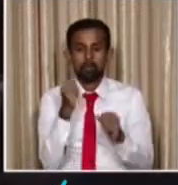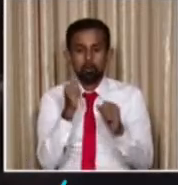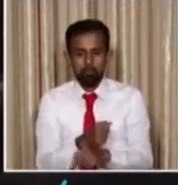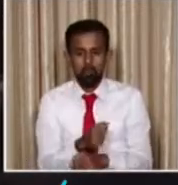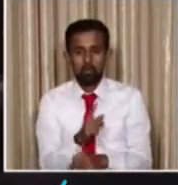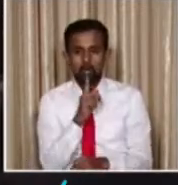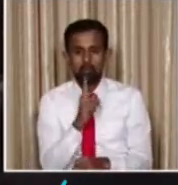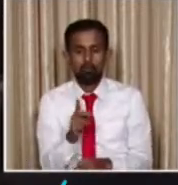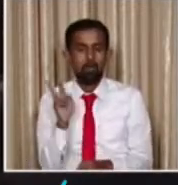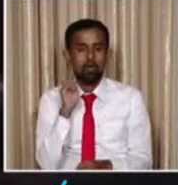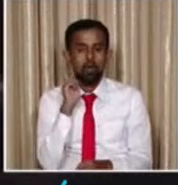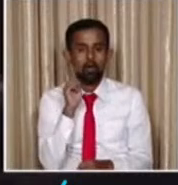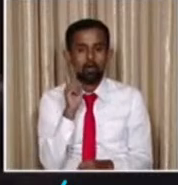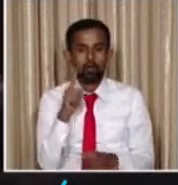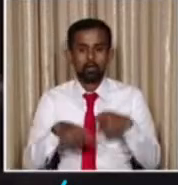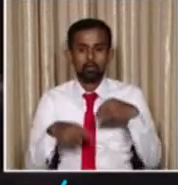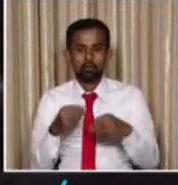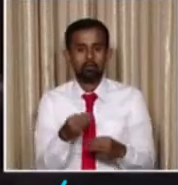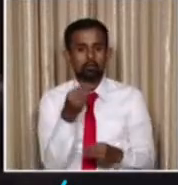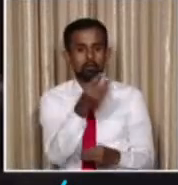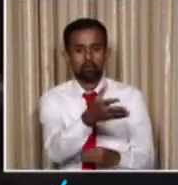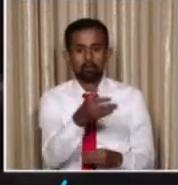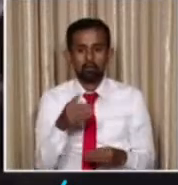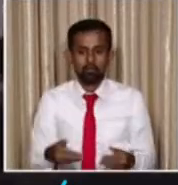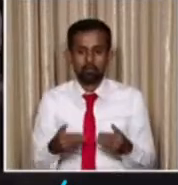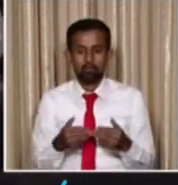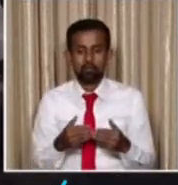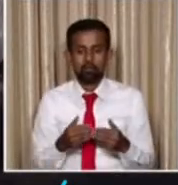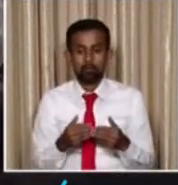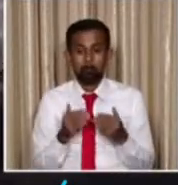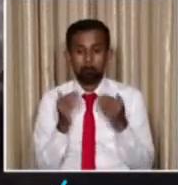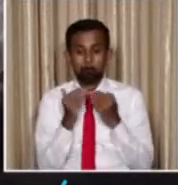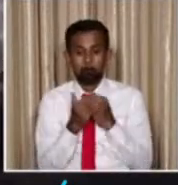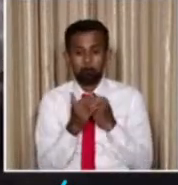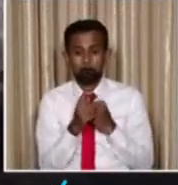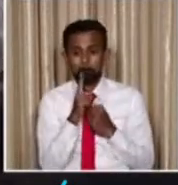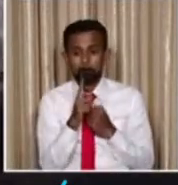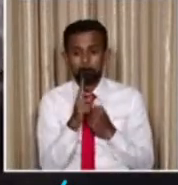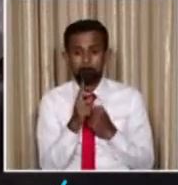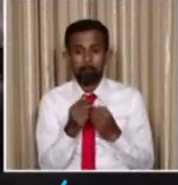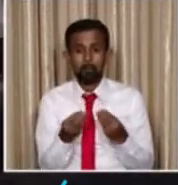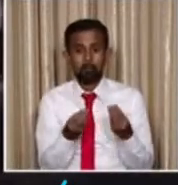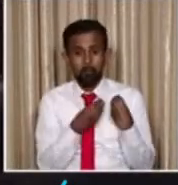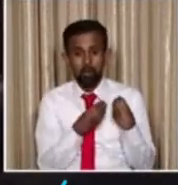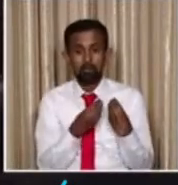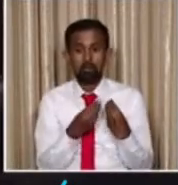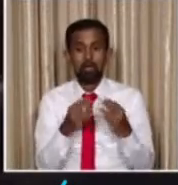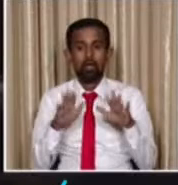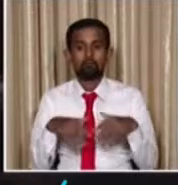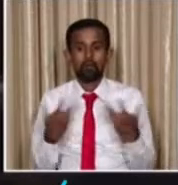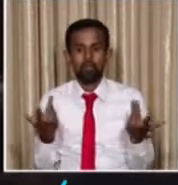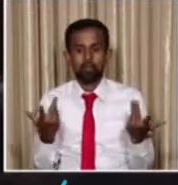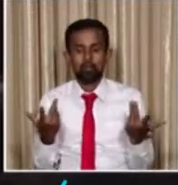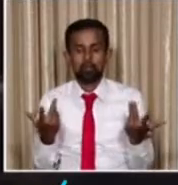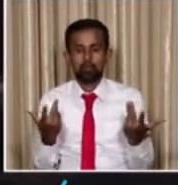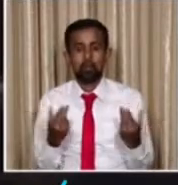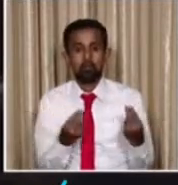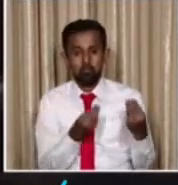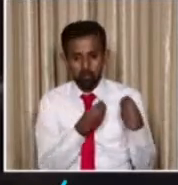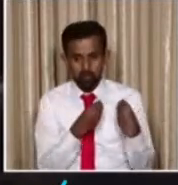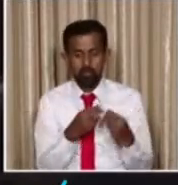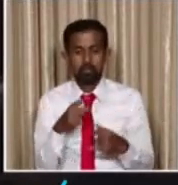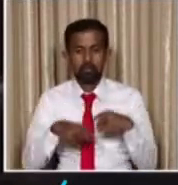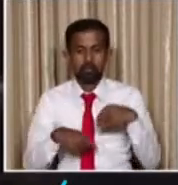කියපු රනිල් වික්‍රමසිංහට ඡන්දෙ දීලා දැන් කැතවහ ගන්න කියනවා කිව්ව බාර ගන්න බාර ගත්තේ නැහැ කියලා බාර ගන්න තමයි ඡන්දෙ